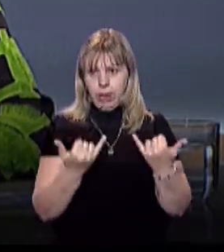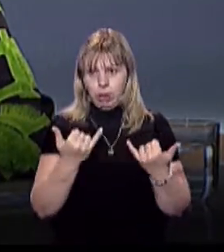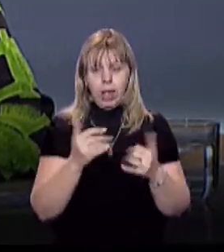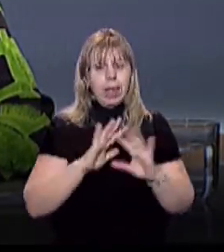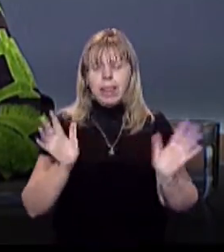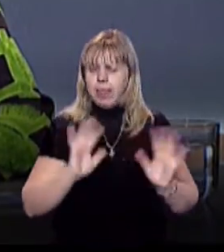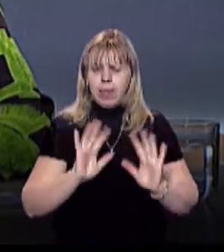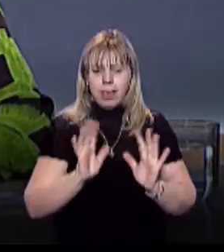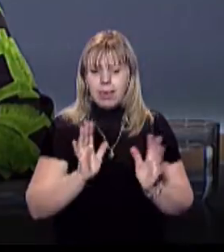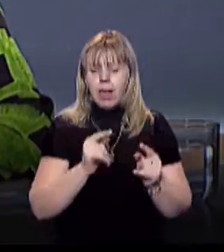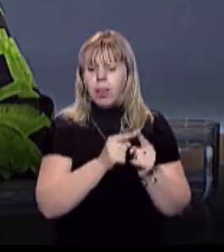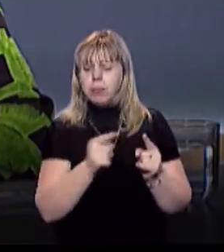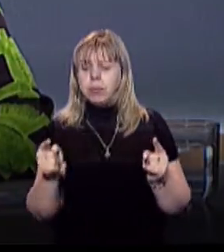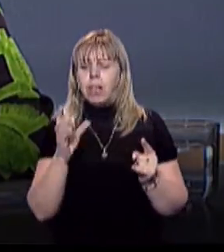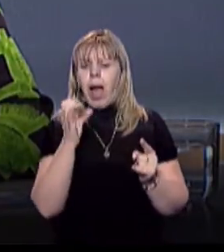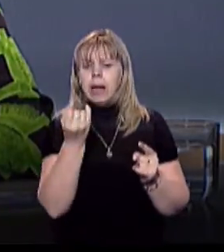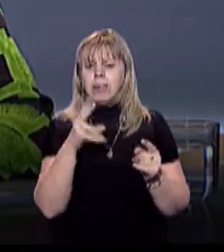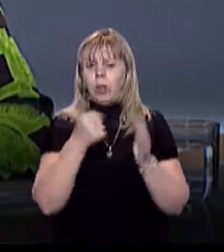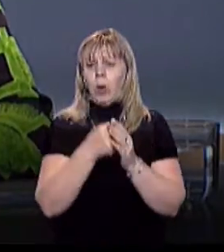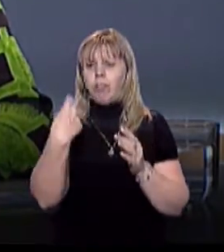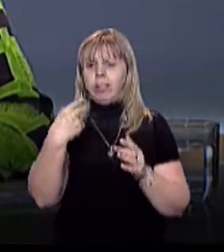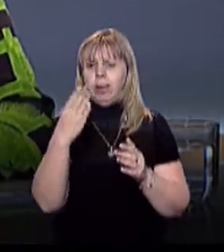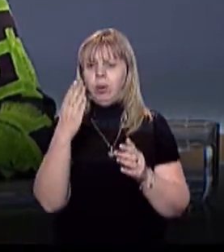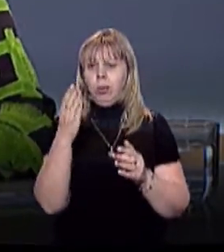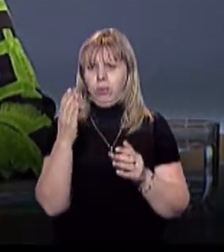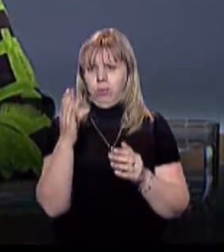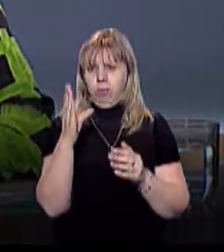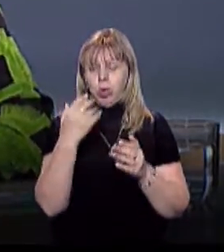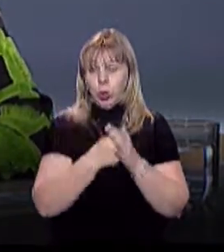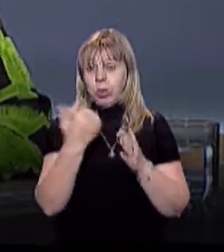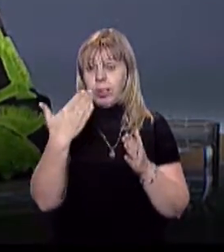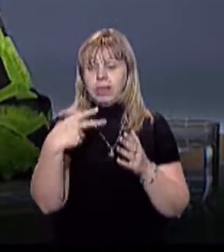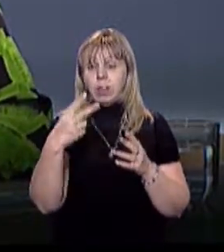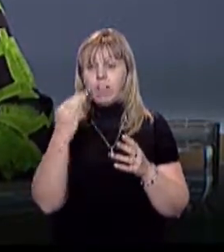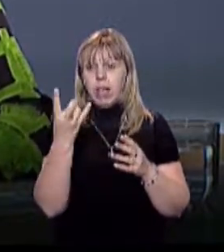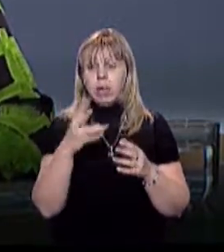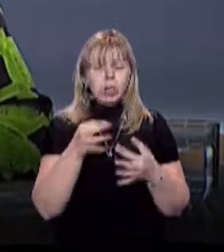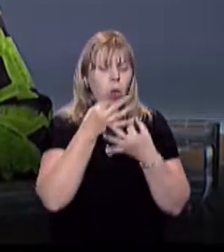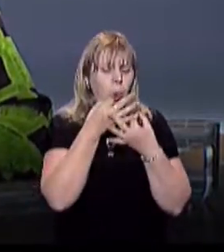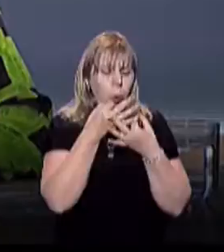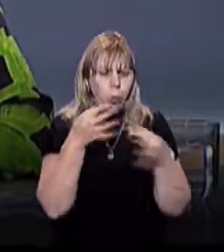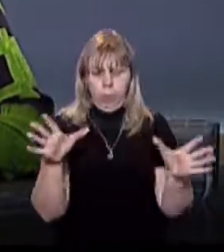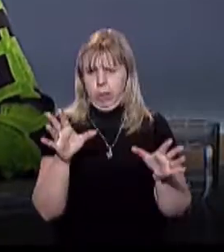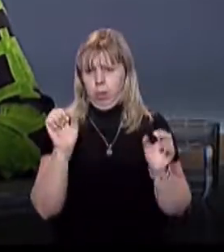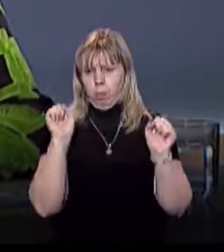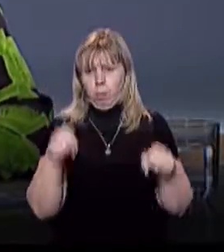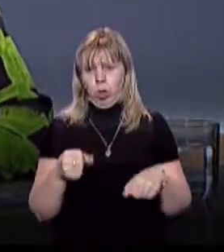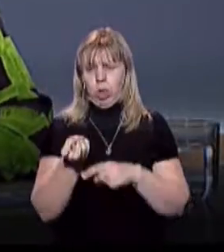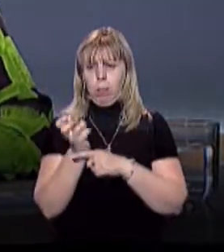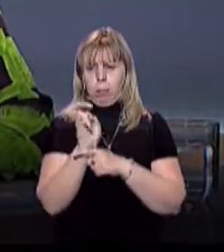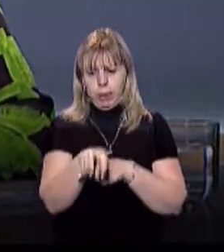ні, здавала кров. В межах кампанії, загалом, до 20 вересня. До 20 вересня будь-хто може прийти до